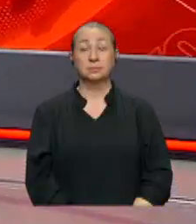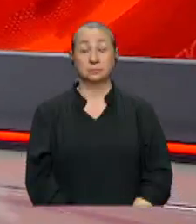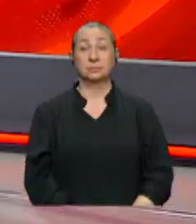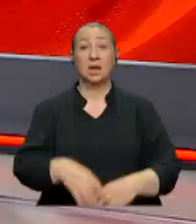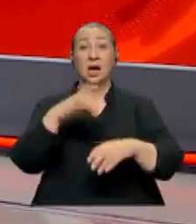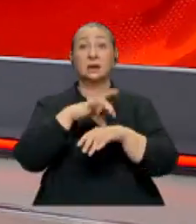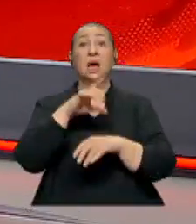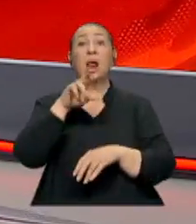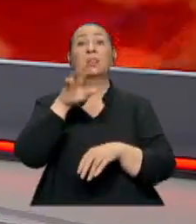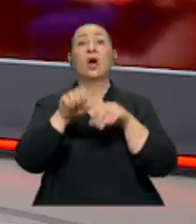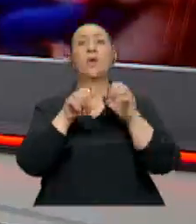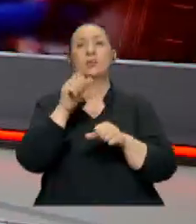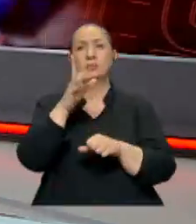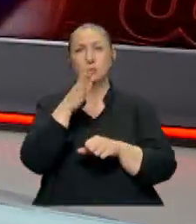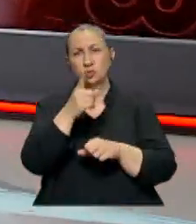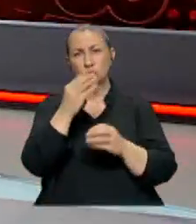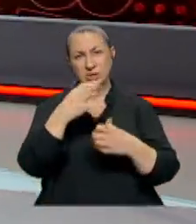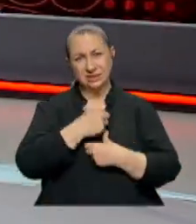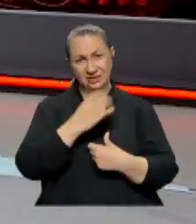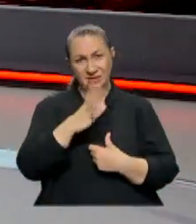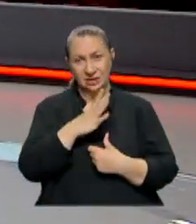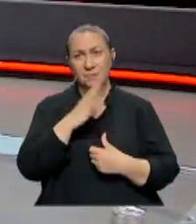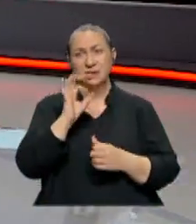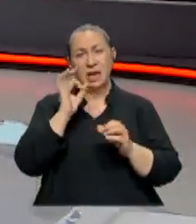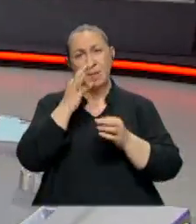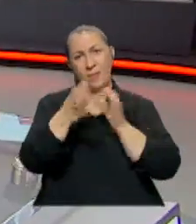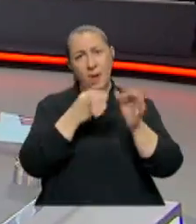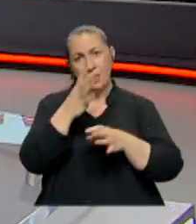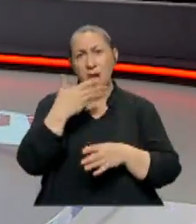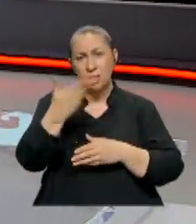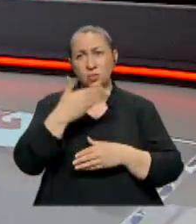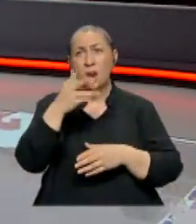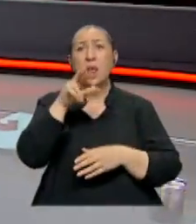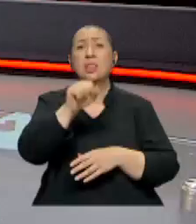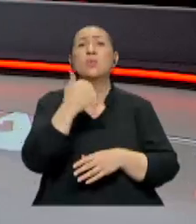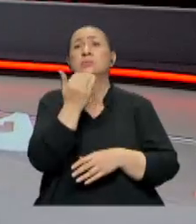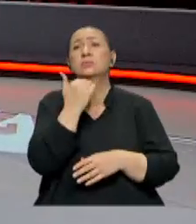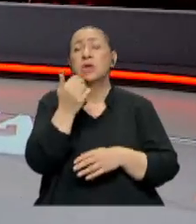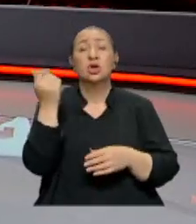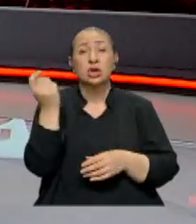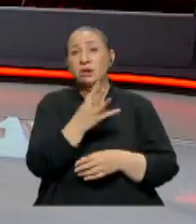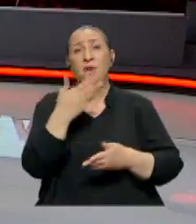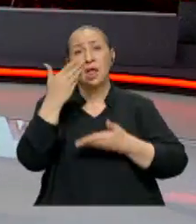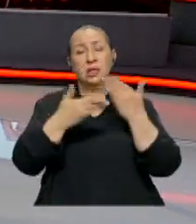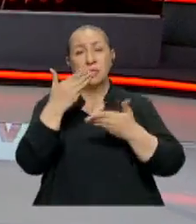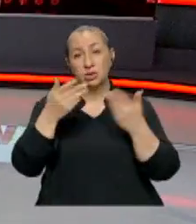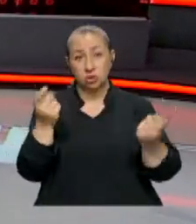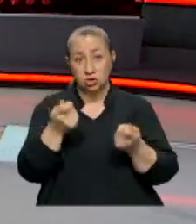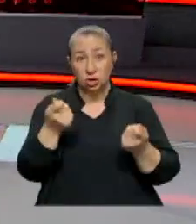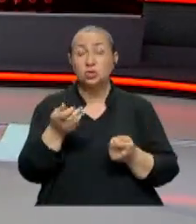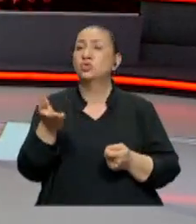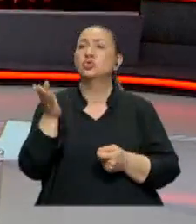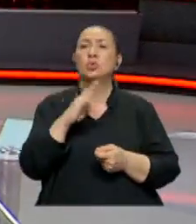bu Hastane randevuları ile ilgili bir süredir sıkıntı vardı biliyorsunuz Biz de haber yaptık randevu alınamıyor diye kaç kez anlatmaya